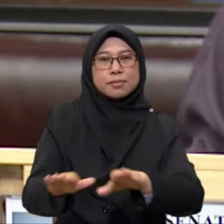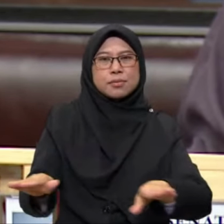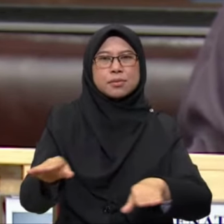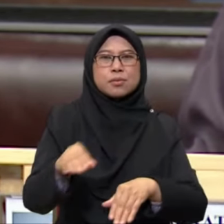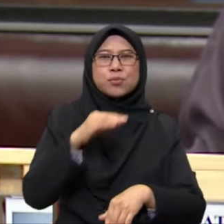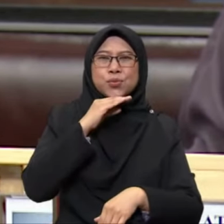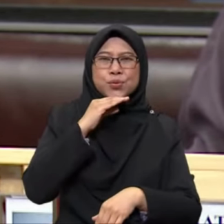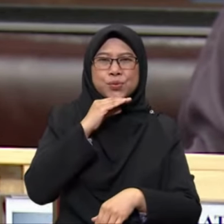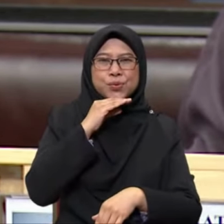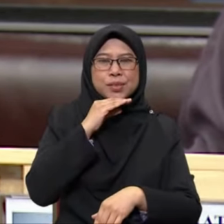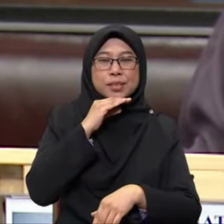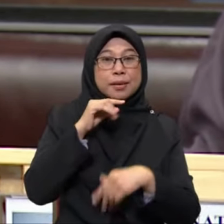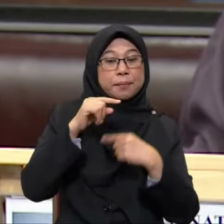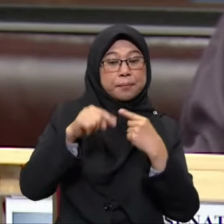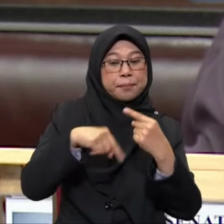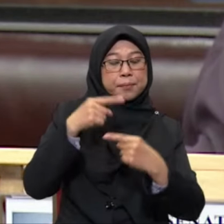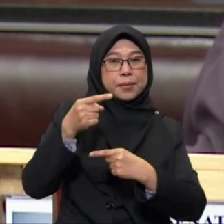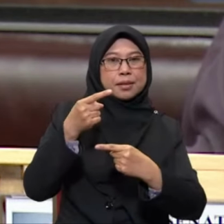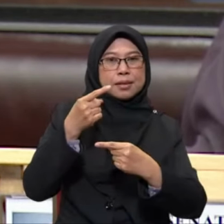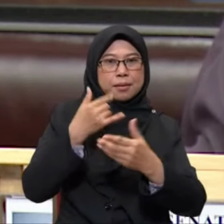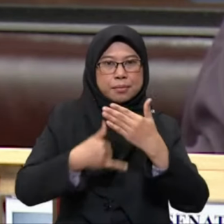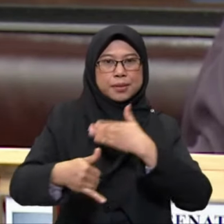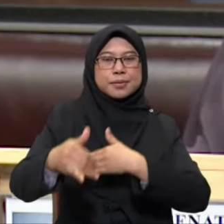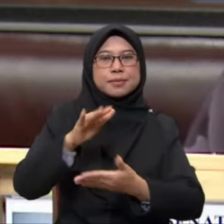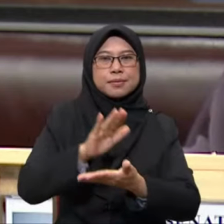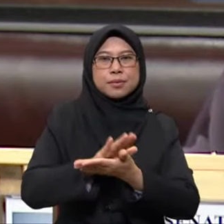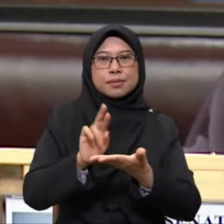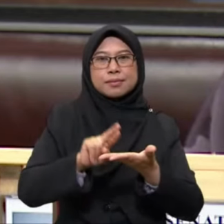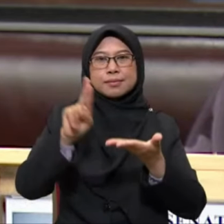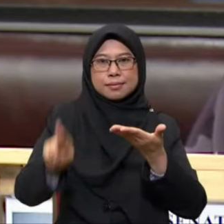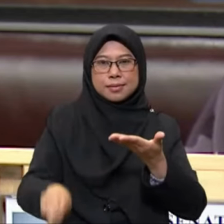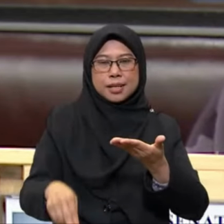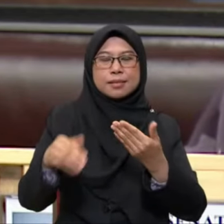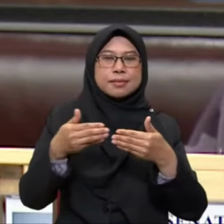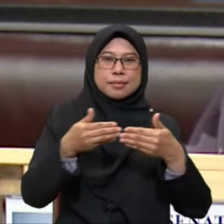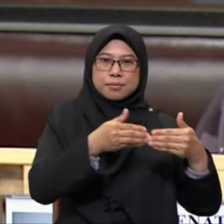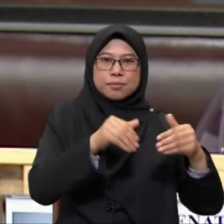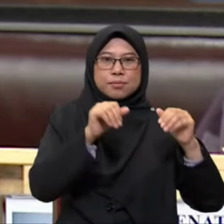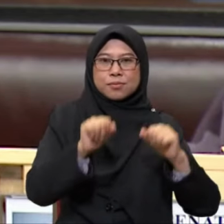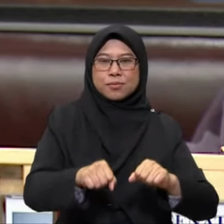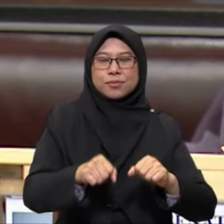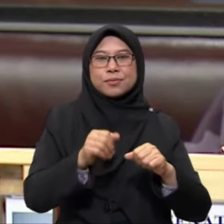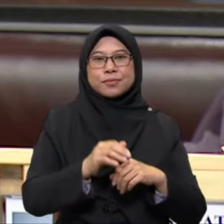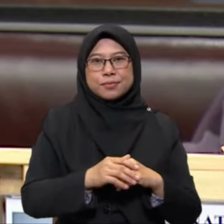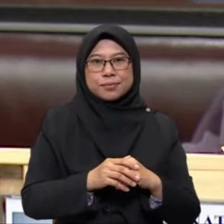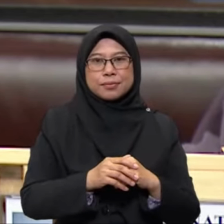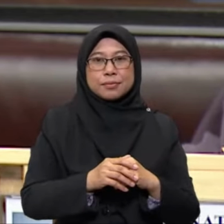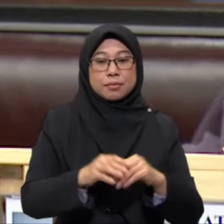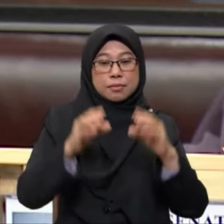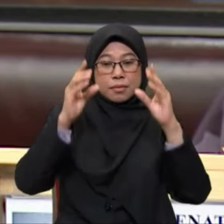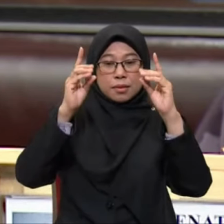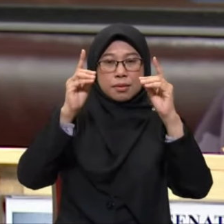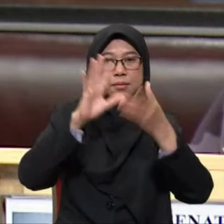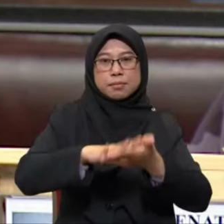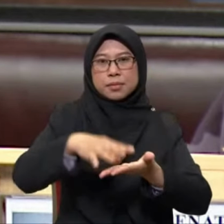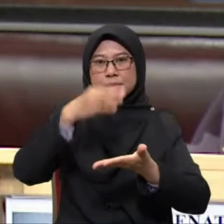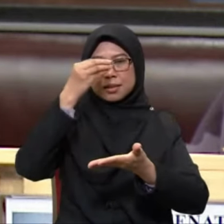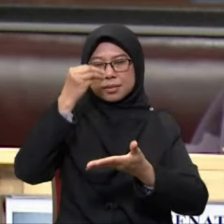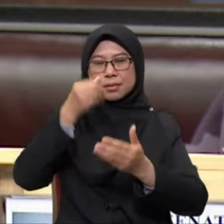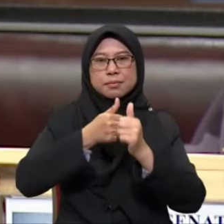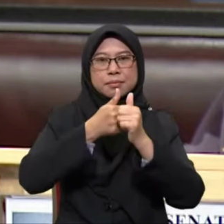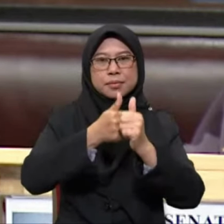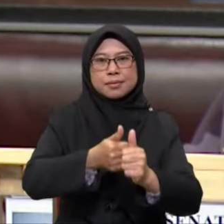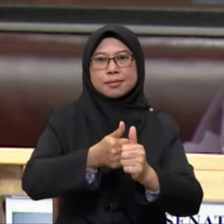mereka apabila mereka masuk ke sekolah rendah, mereka boleh meneruskan pendidikan mereka